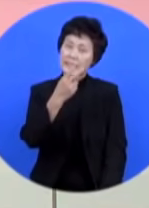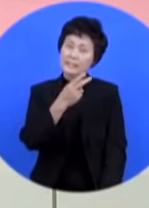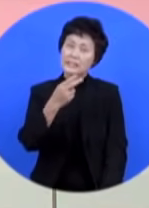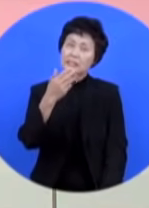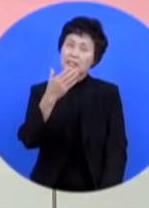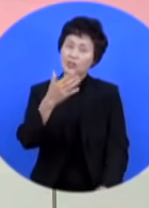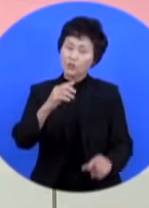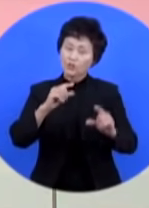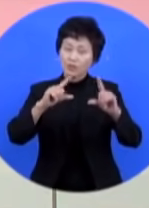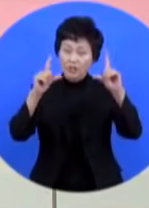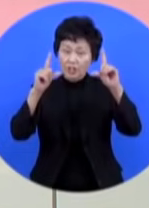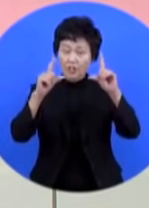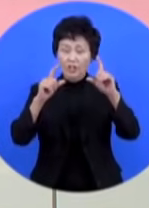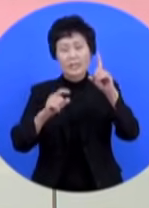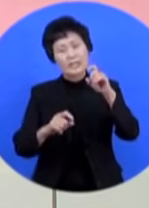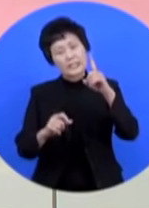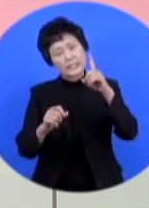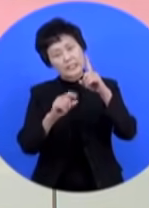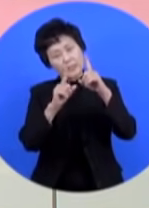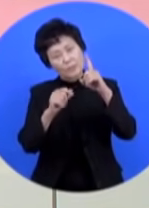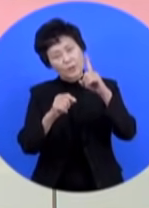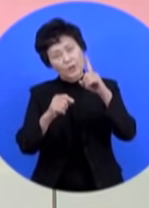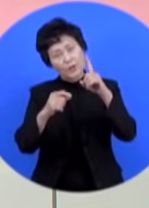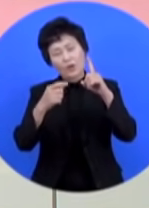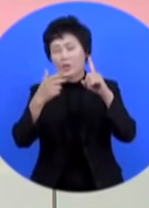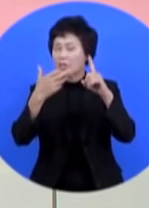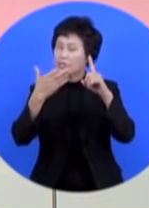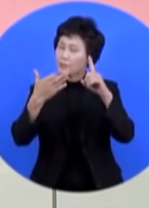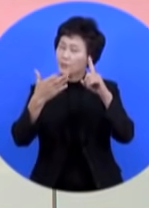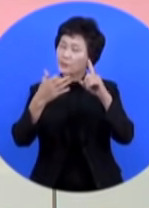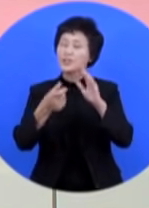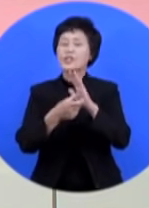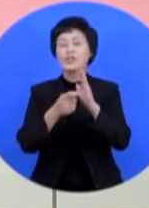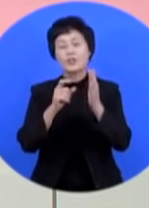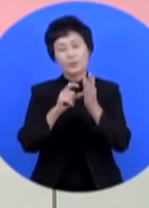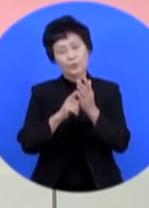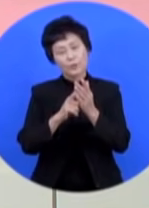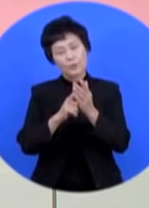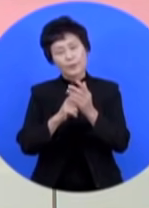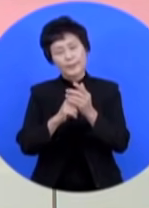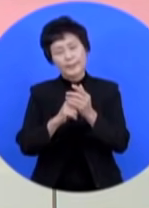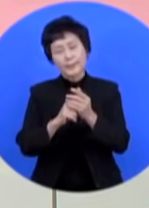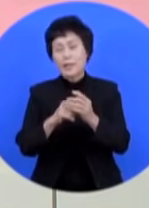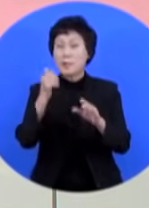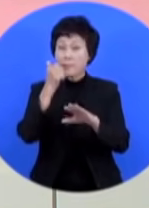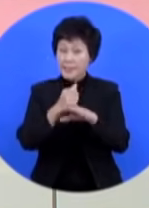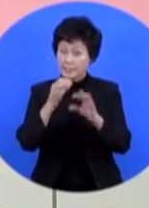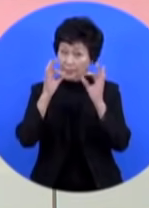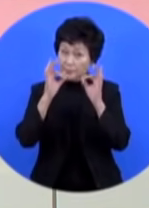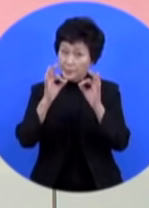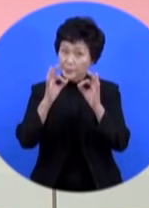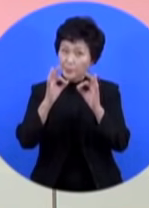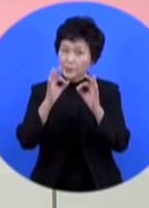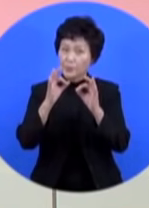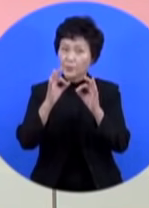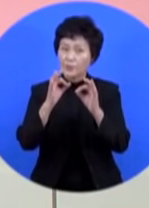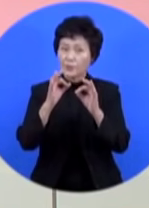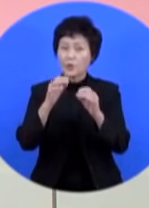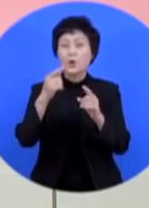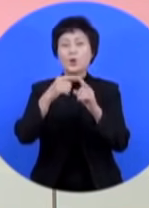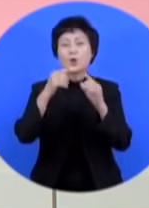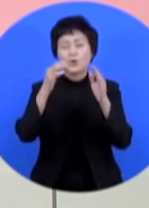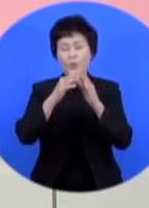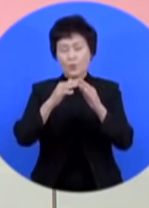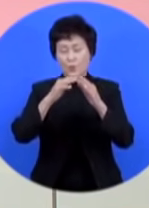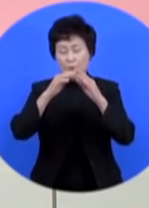2009년 11월 10 9일이었습니다. 네. 얼굴을 마지막으로 본 것은 그날은 저희 교회 모든